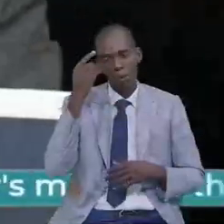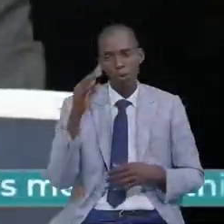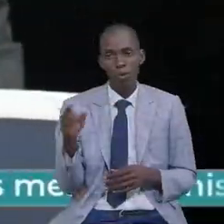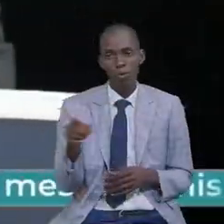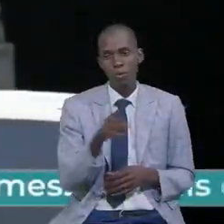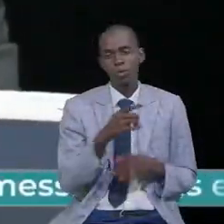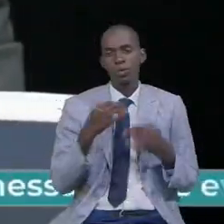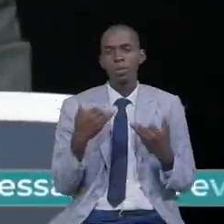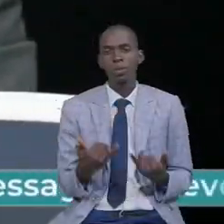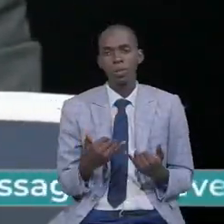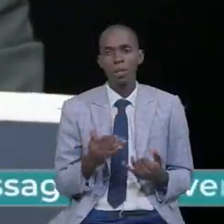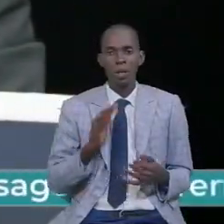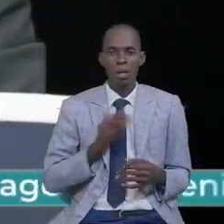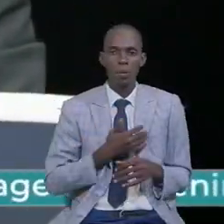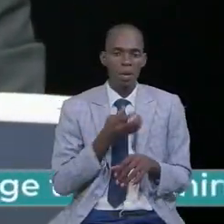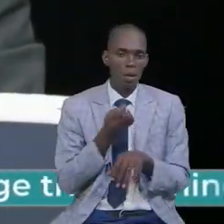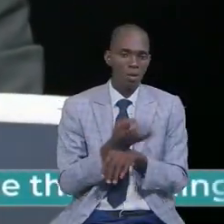Les conseillers sont là.